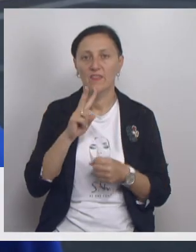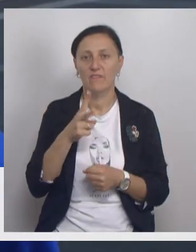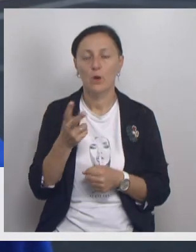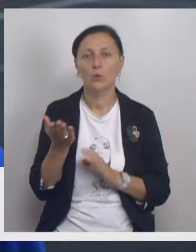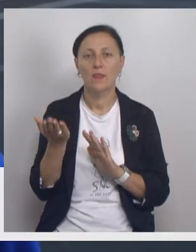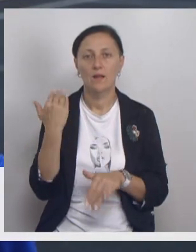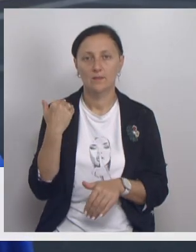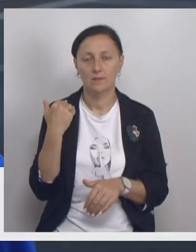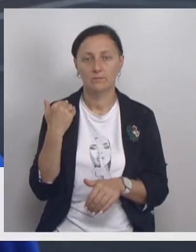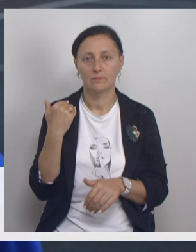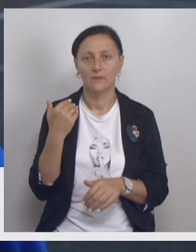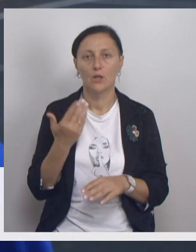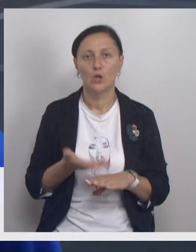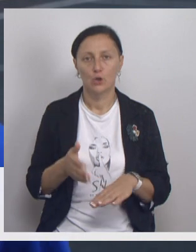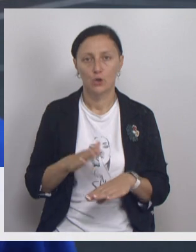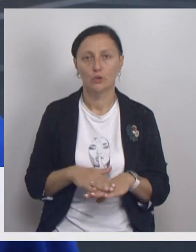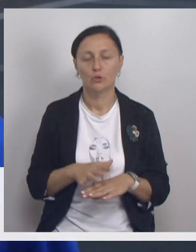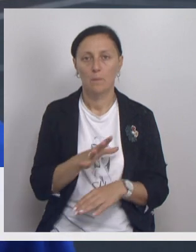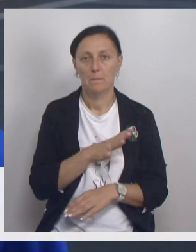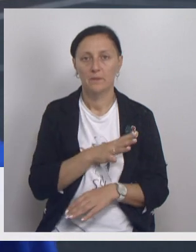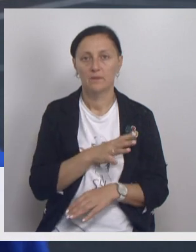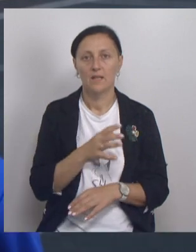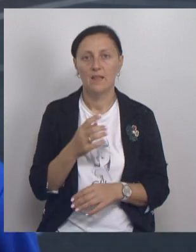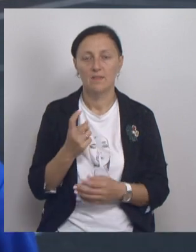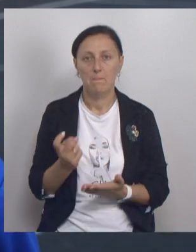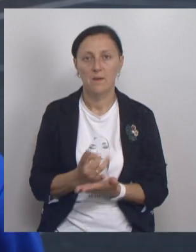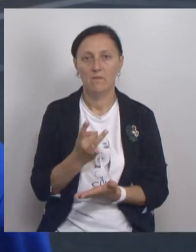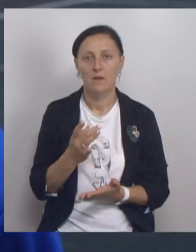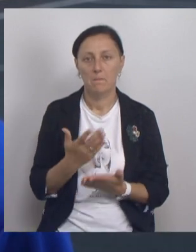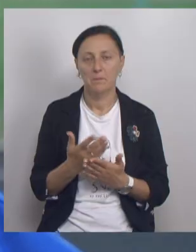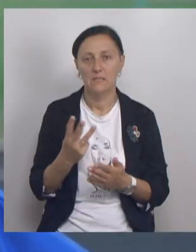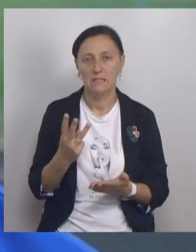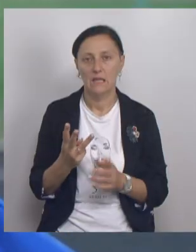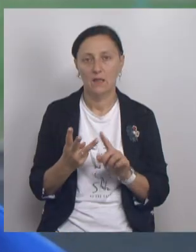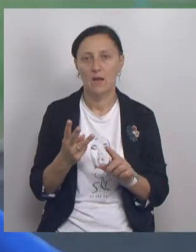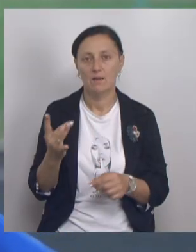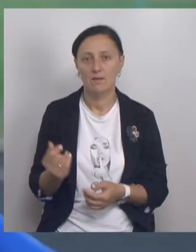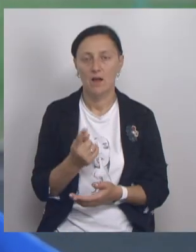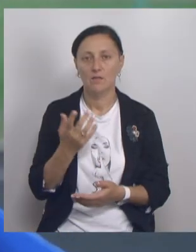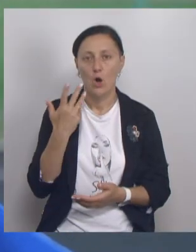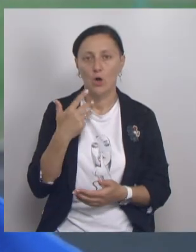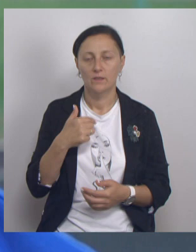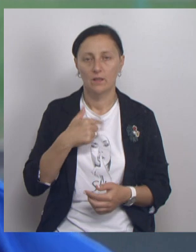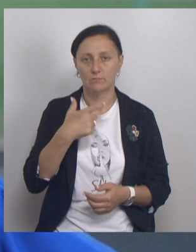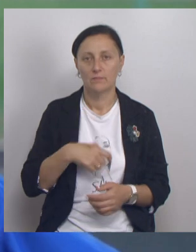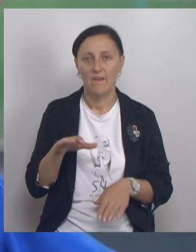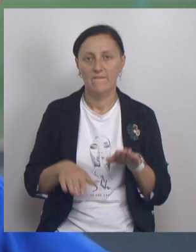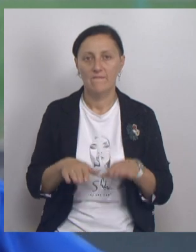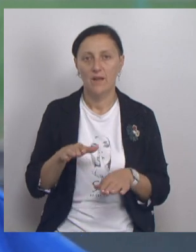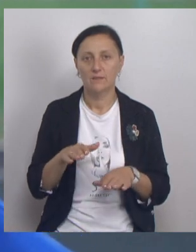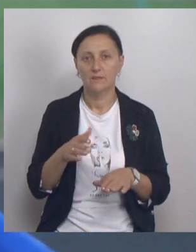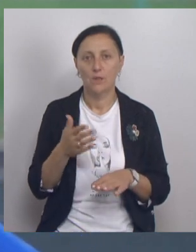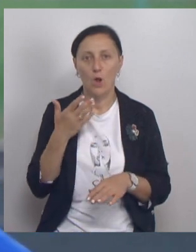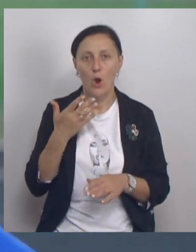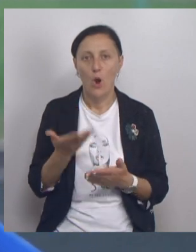назад. Тяжело удалось. Не с первого раза. Раза с третьего, наверное. Когда легкий вес, гири у нас по 32